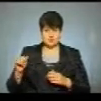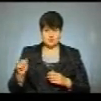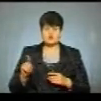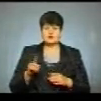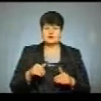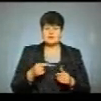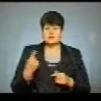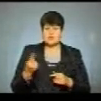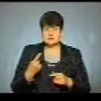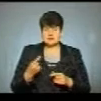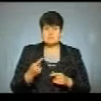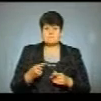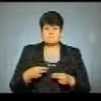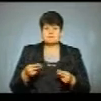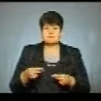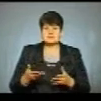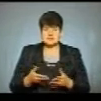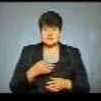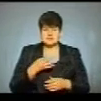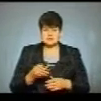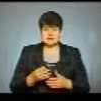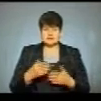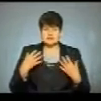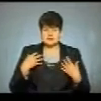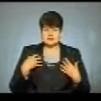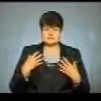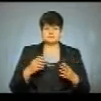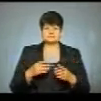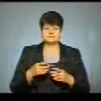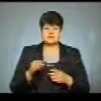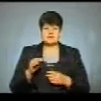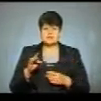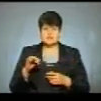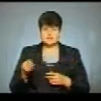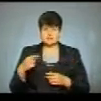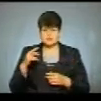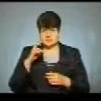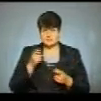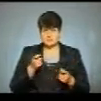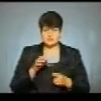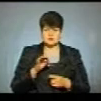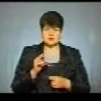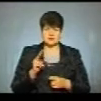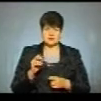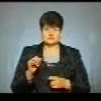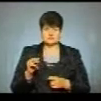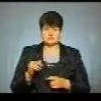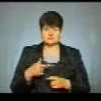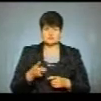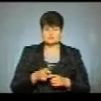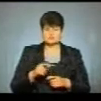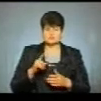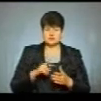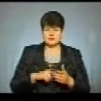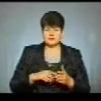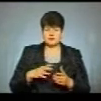підписання меморандуму, розповіла начальниця управління міжнародного співробітництва та фандрайзингу облдержадміністрації Оксана Качурівська. Ми дуже сподіваємося,